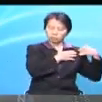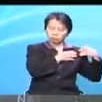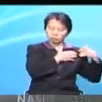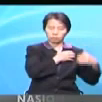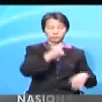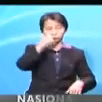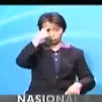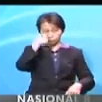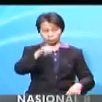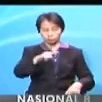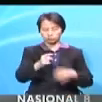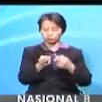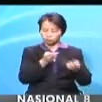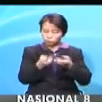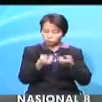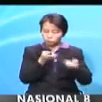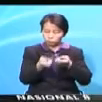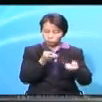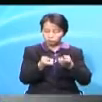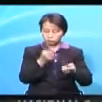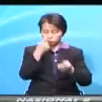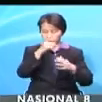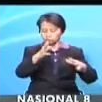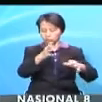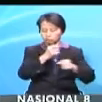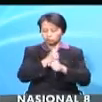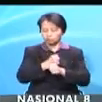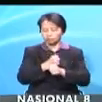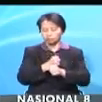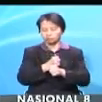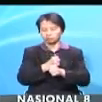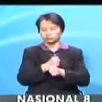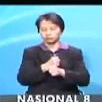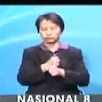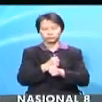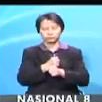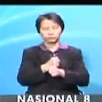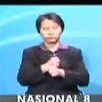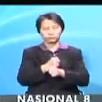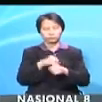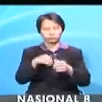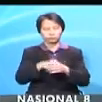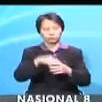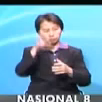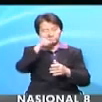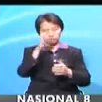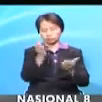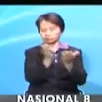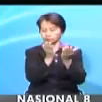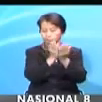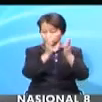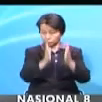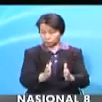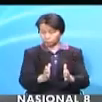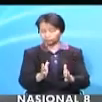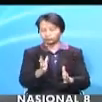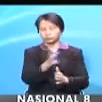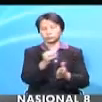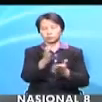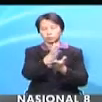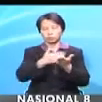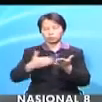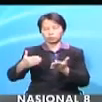nak berusaha bagi penemuan dalam mencari para pelajar ini dan sebagian